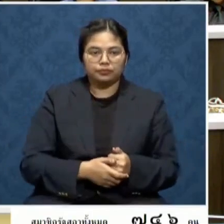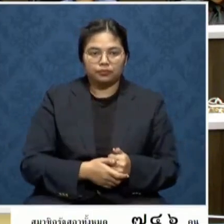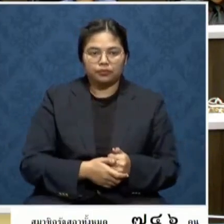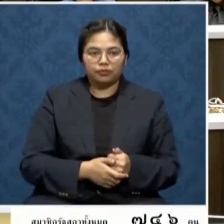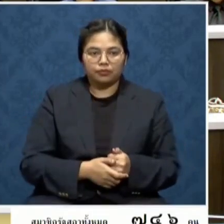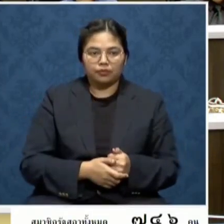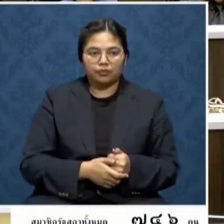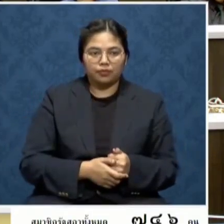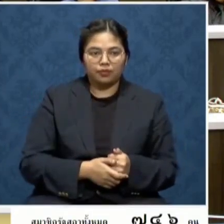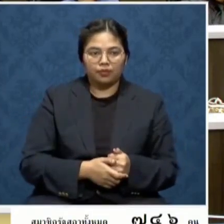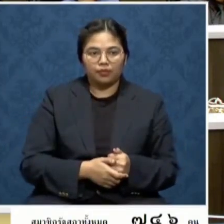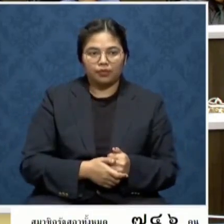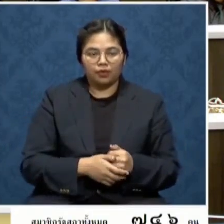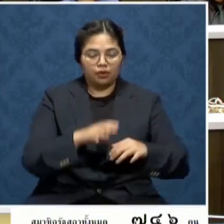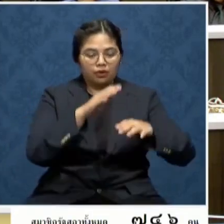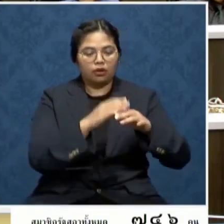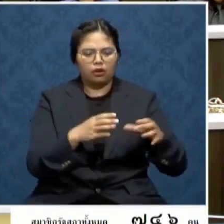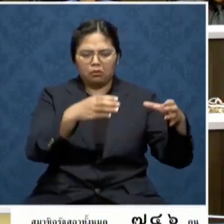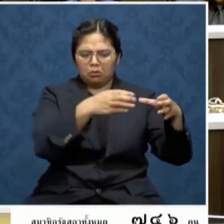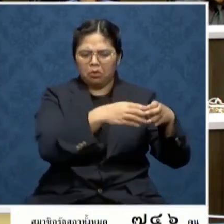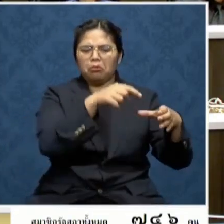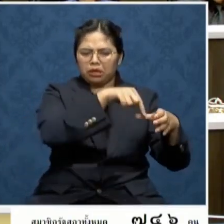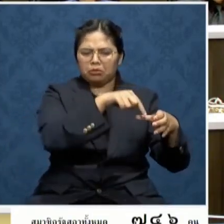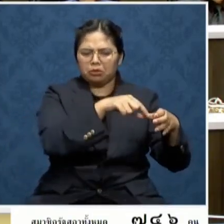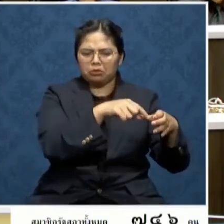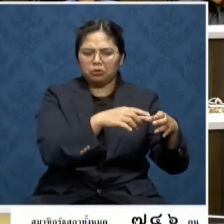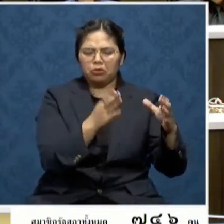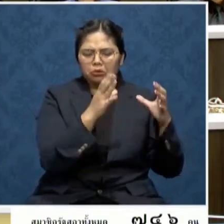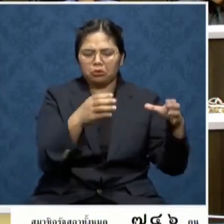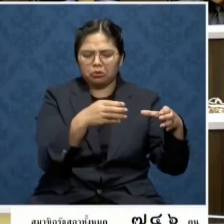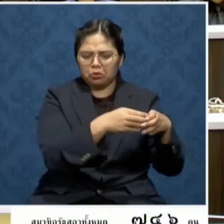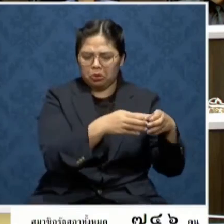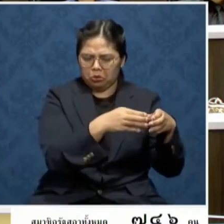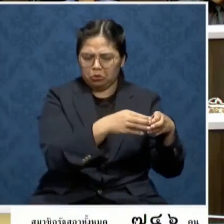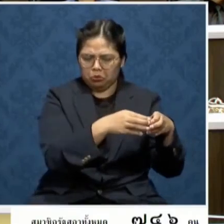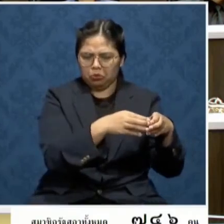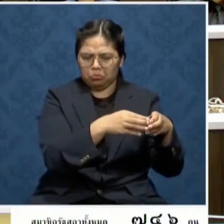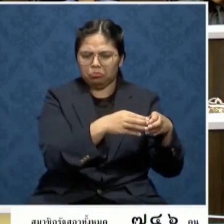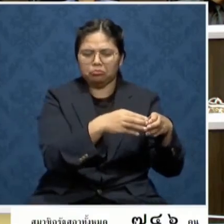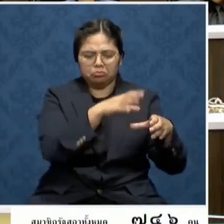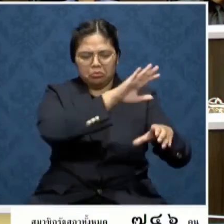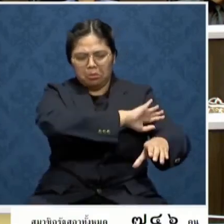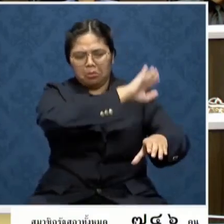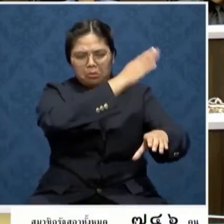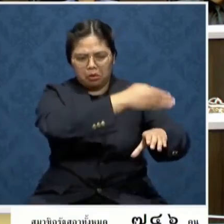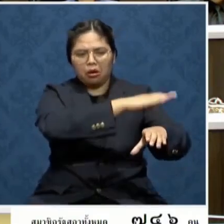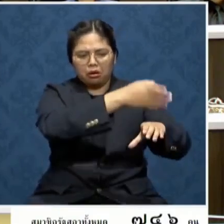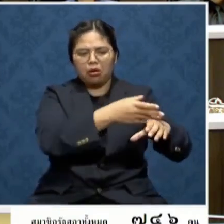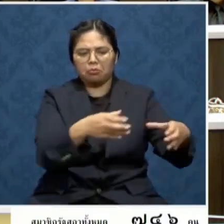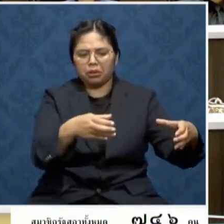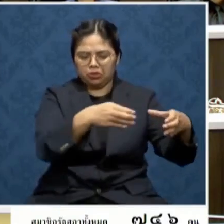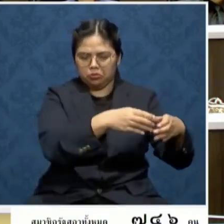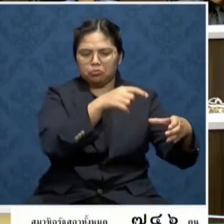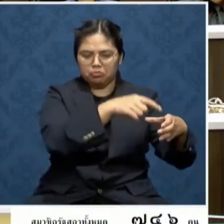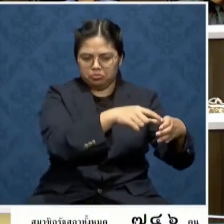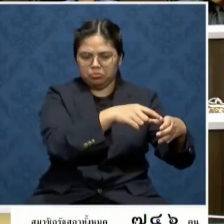ชาติพันธุ์เป็นกลุ่มเปราะบางและจะดูแลด้วยสวัสดิการสำหรับนโยบายเรื่องที่ดินและทรัพยากรนั้นก็